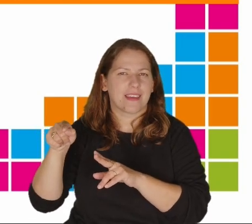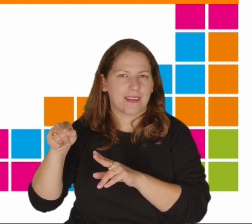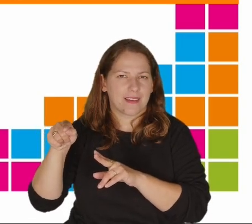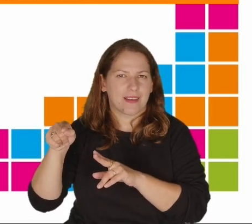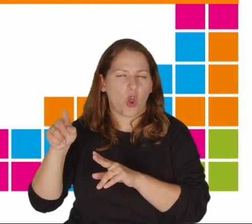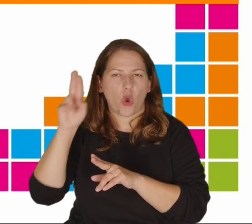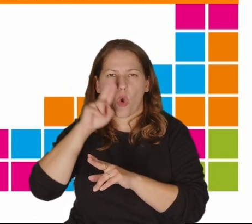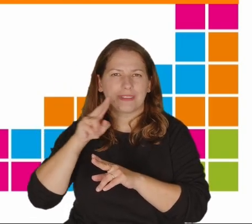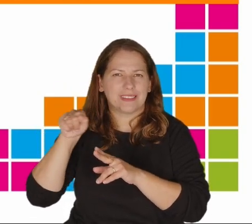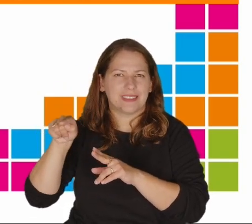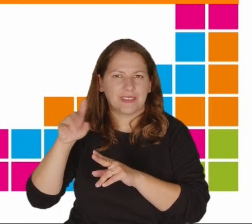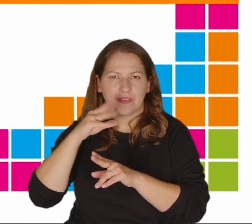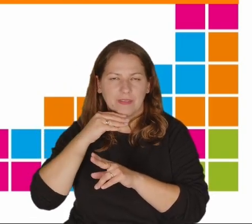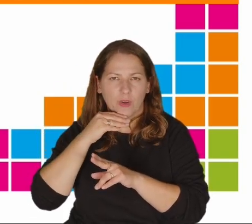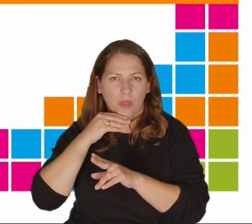powie